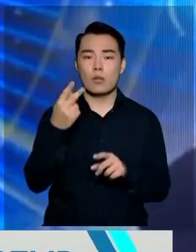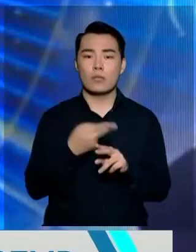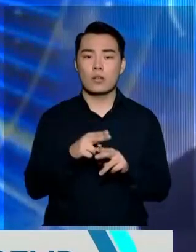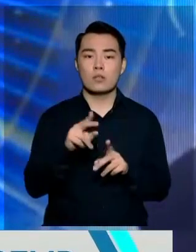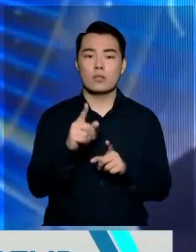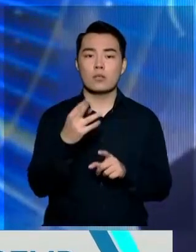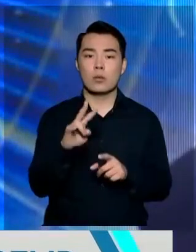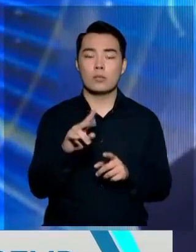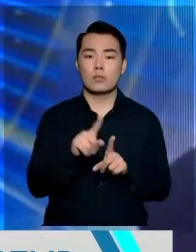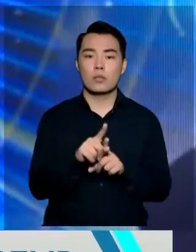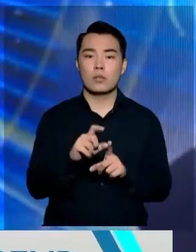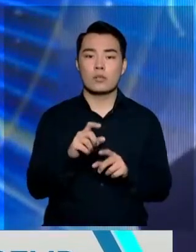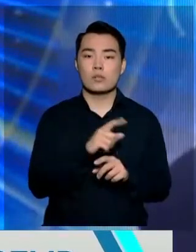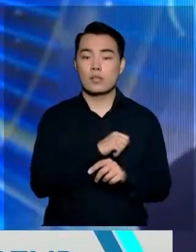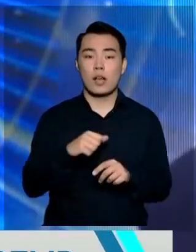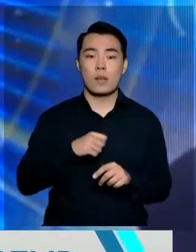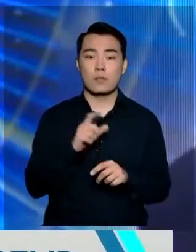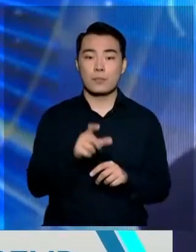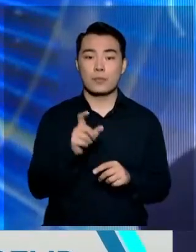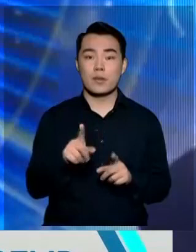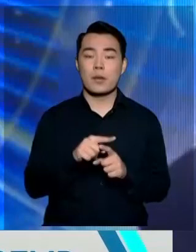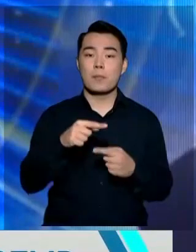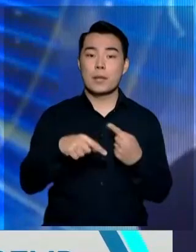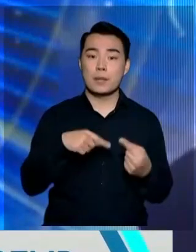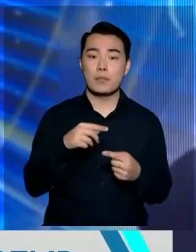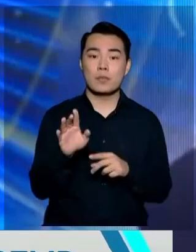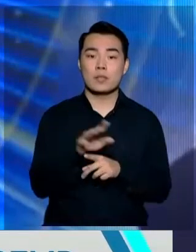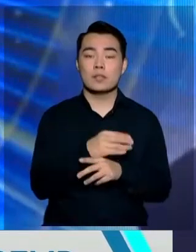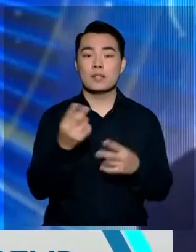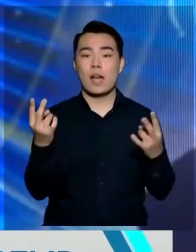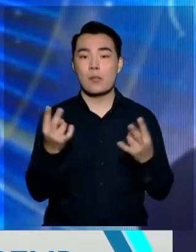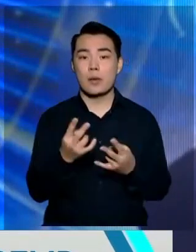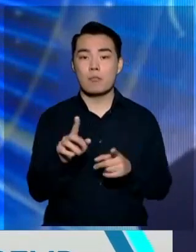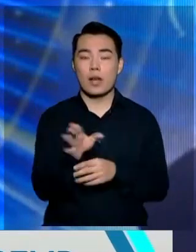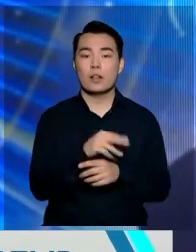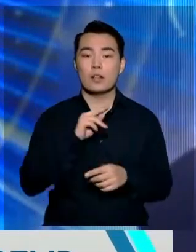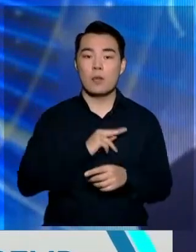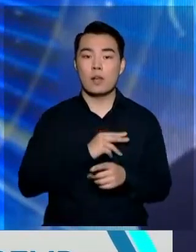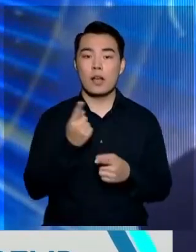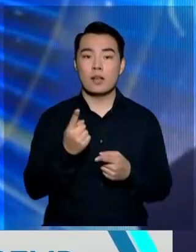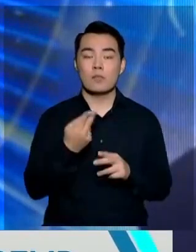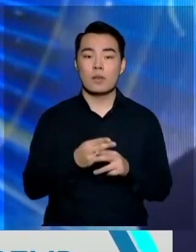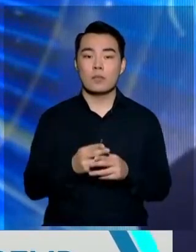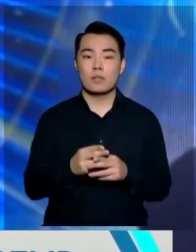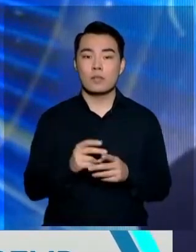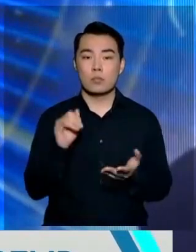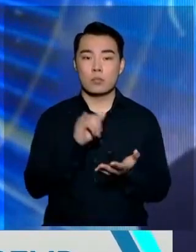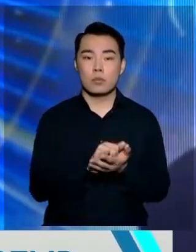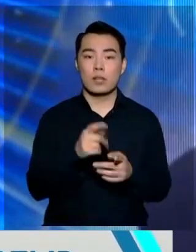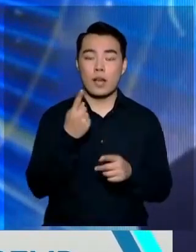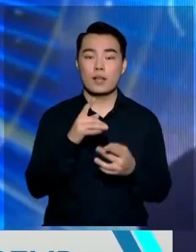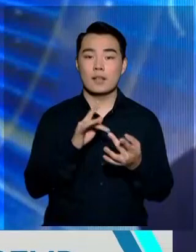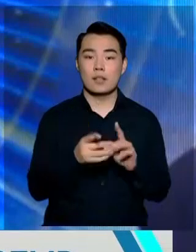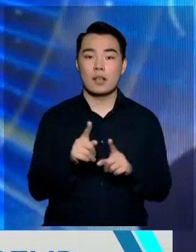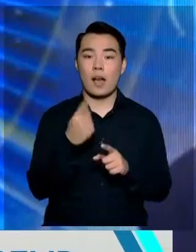деп, бүкіл біздің азаматтарымызға, жаңа бизнеске қажетті қызметтерді бір жерге шоғырландыру. Мен бір жерге